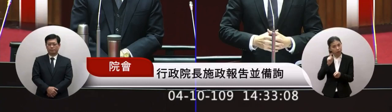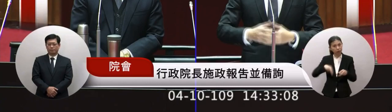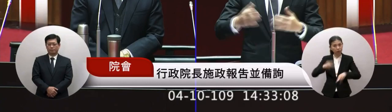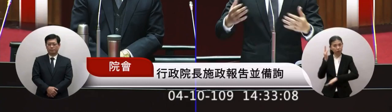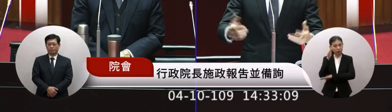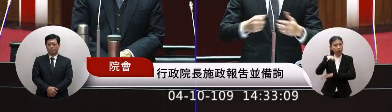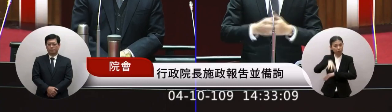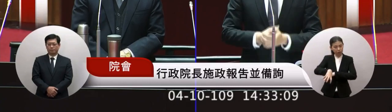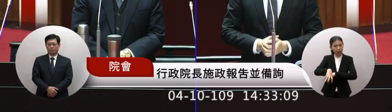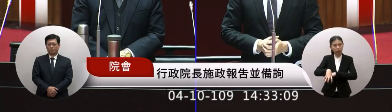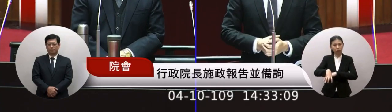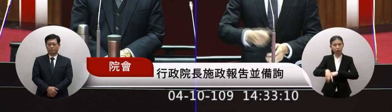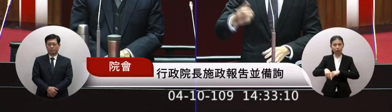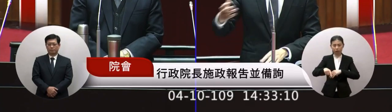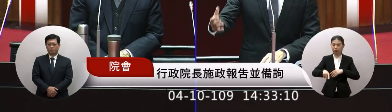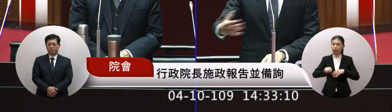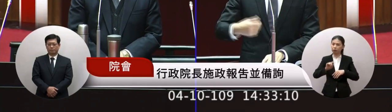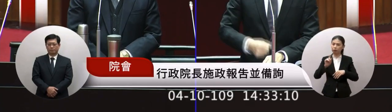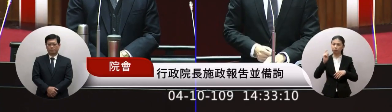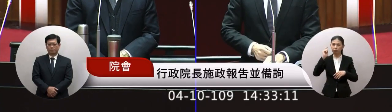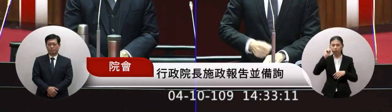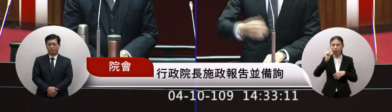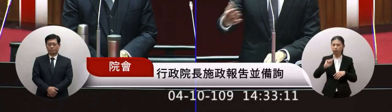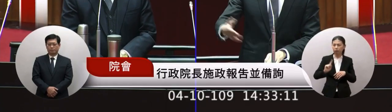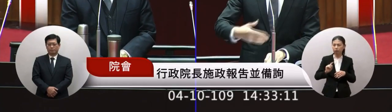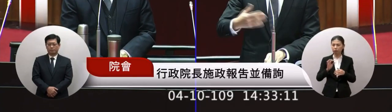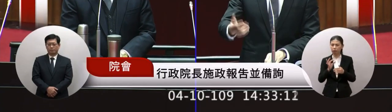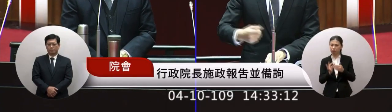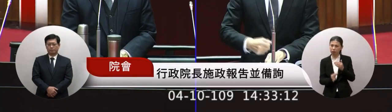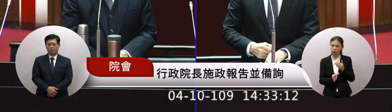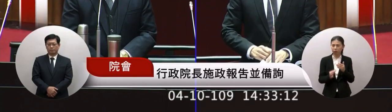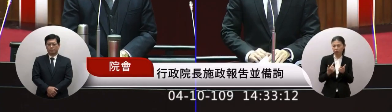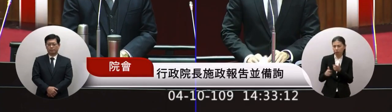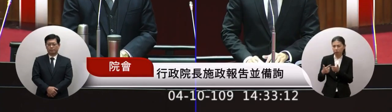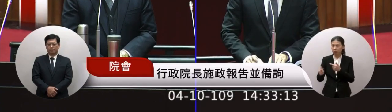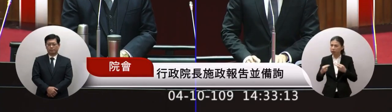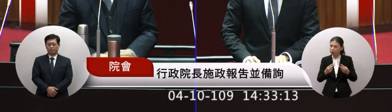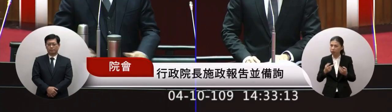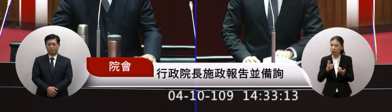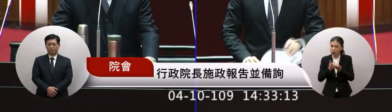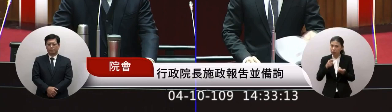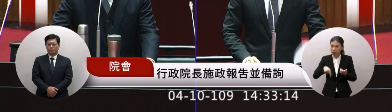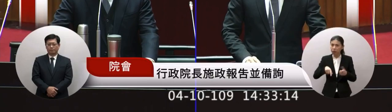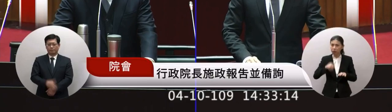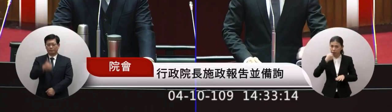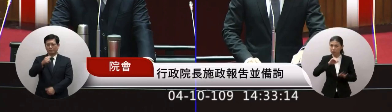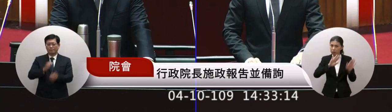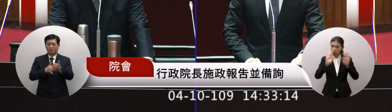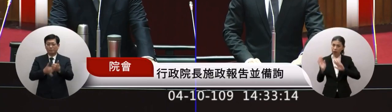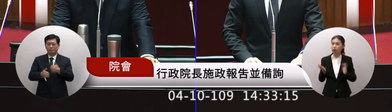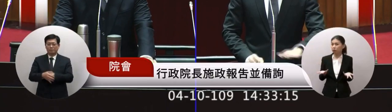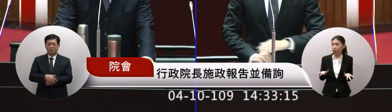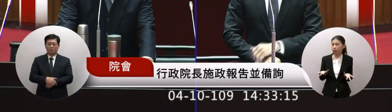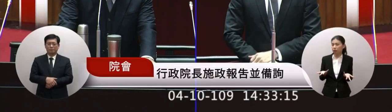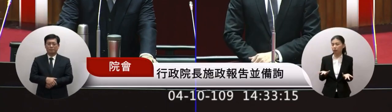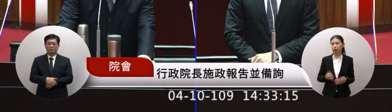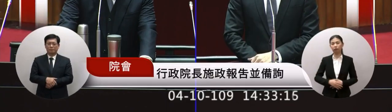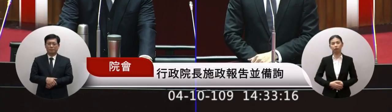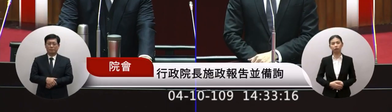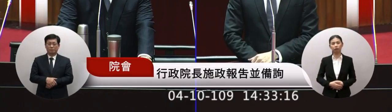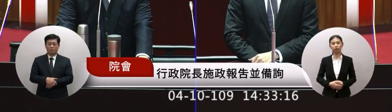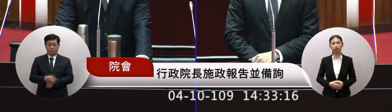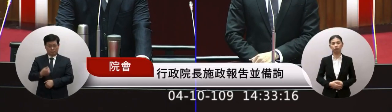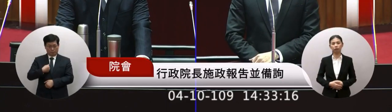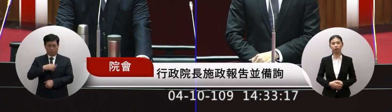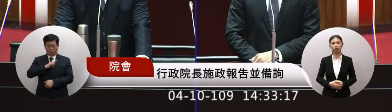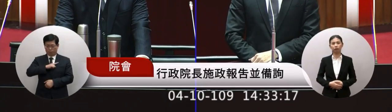政机关可能还阁有遮的工课，会当来这个整理，会当来推出的无？ 感谢委员，做一个